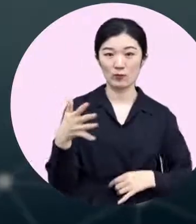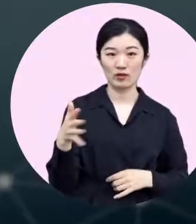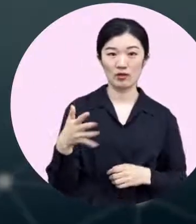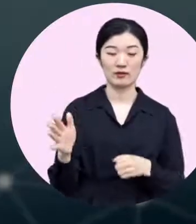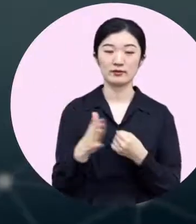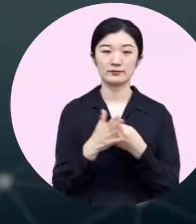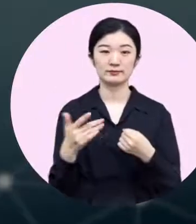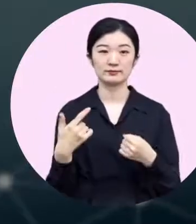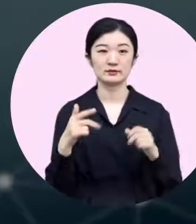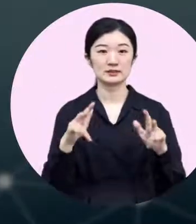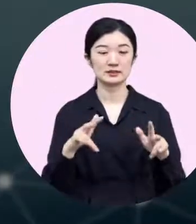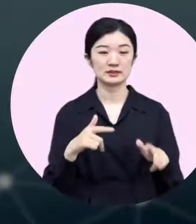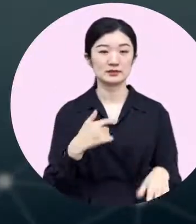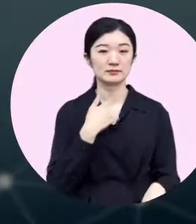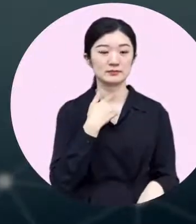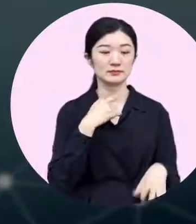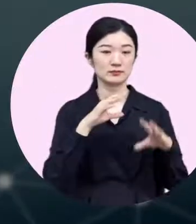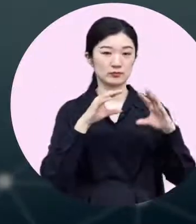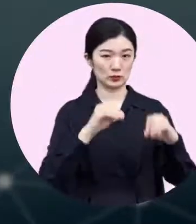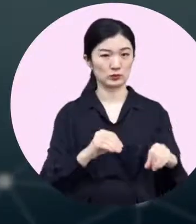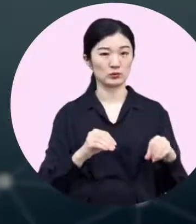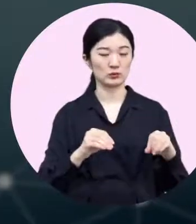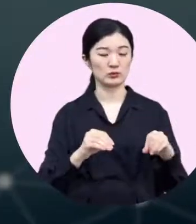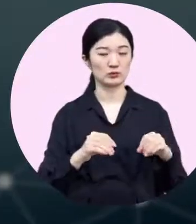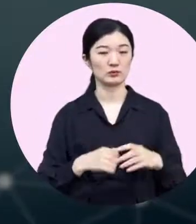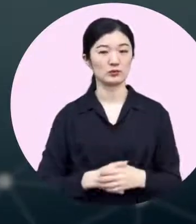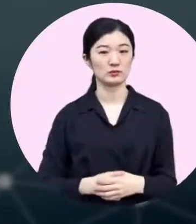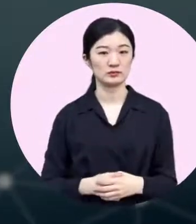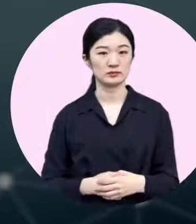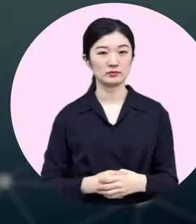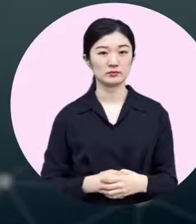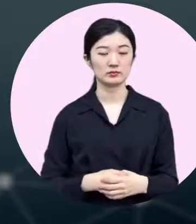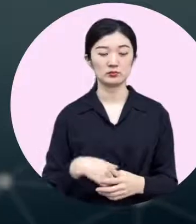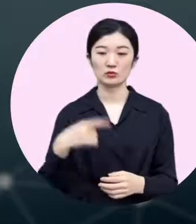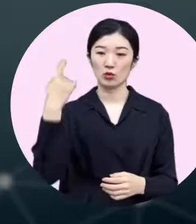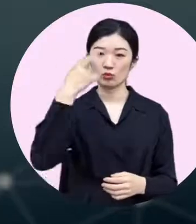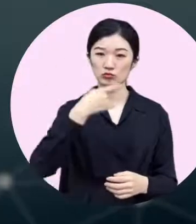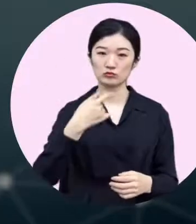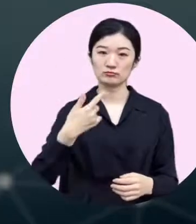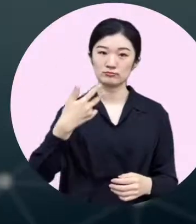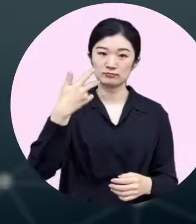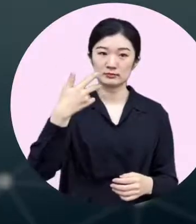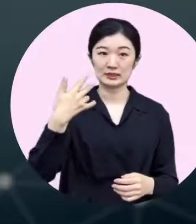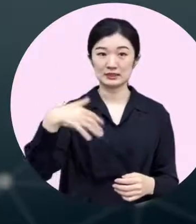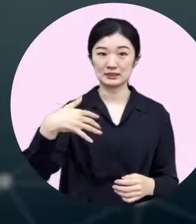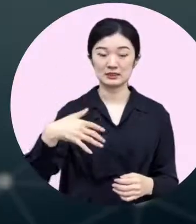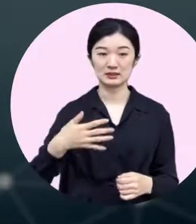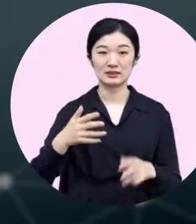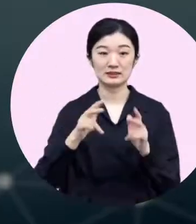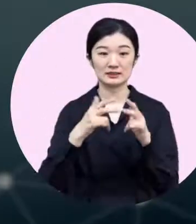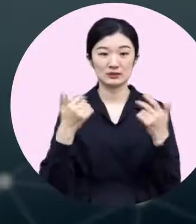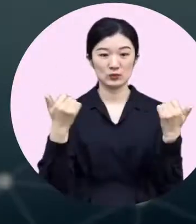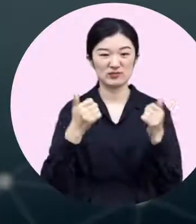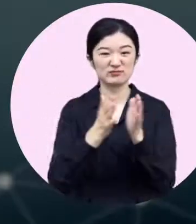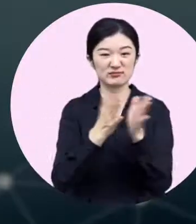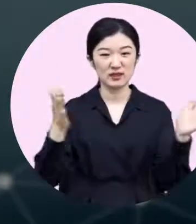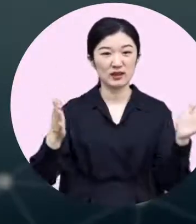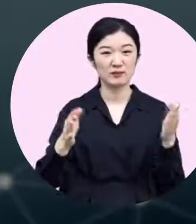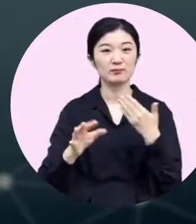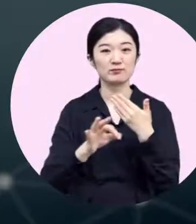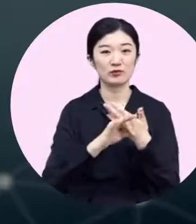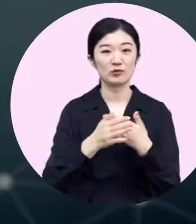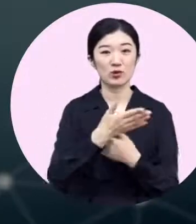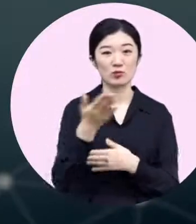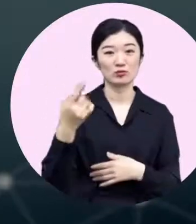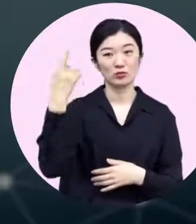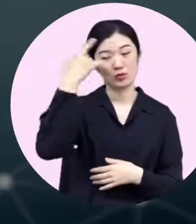상황이니까 일단 음소거를 해 놓는 게 좋아요. 음소거를 해 놓으시고 비디오도 뭐 일단은 회의 시작하면 그때 이제 여러분도